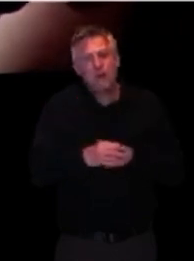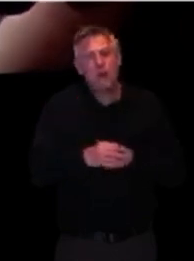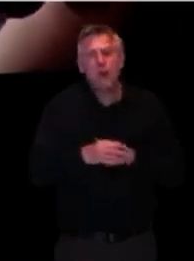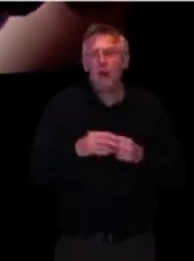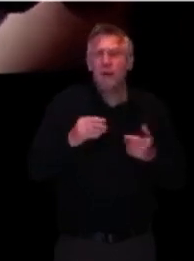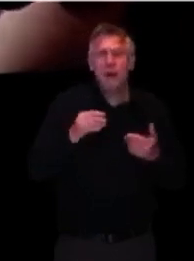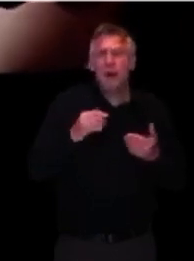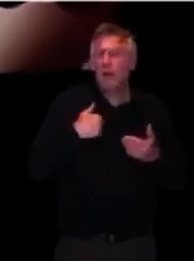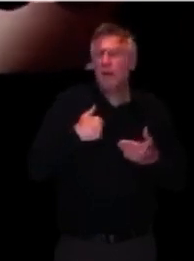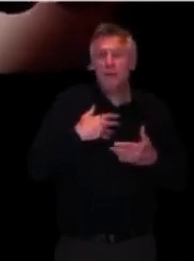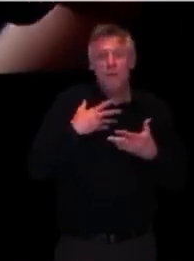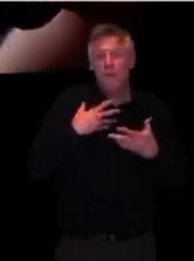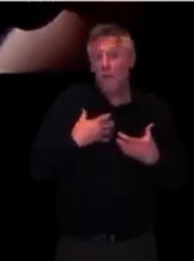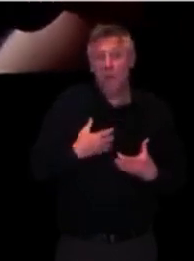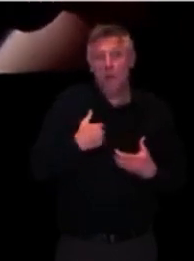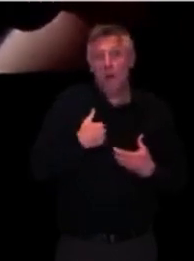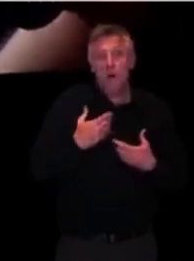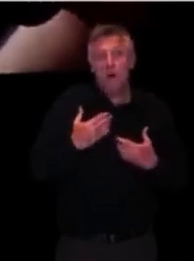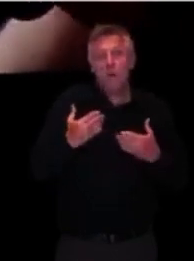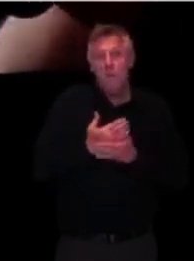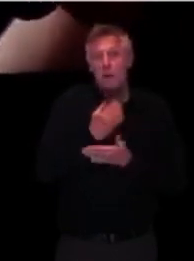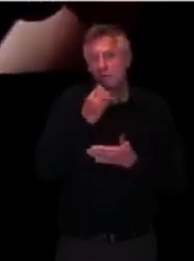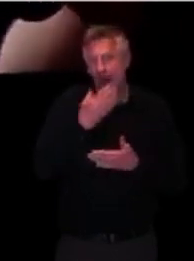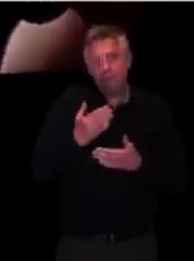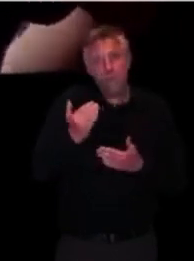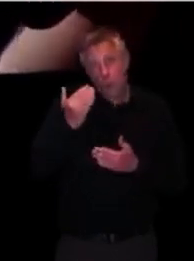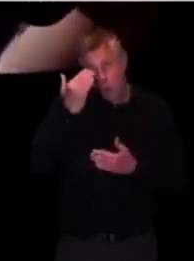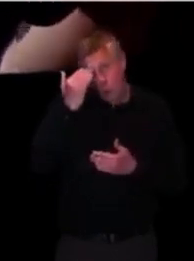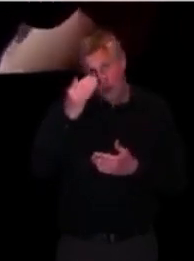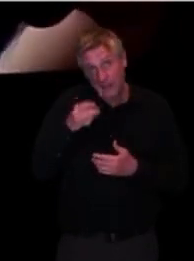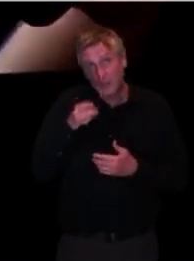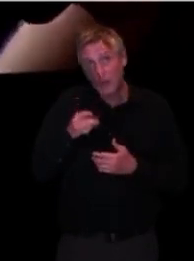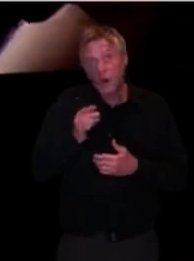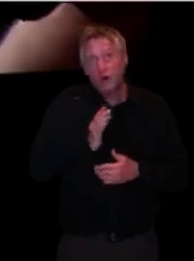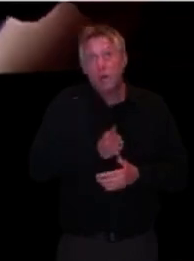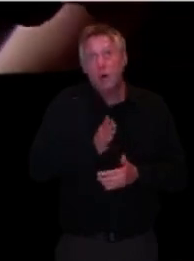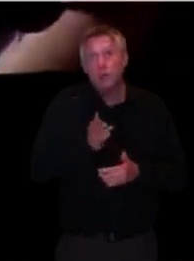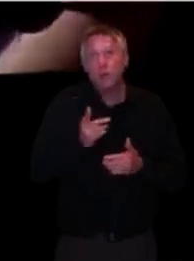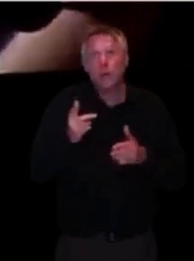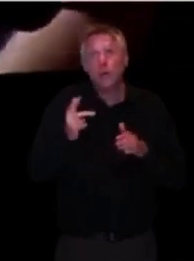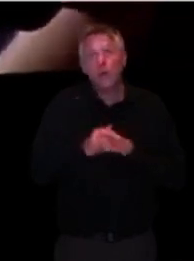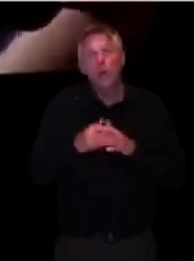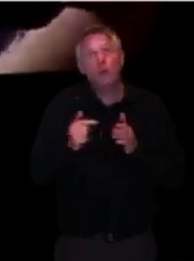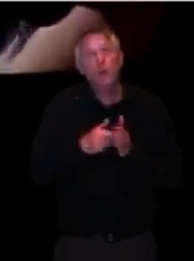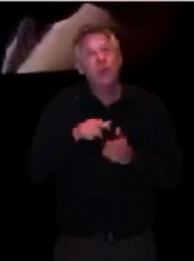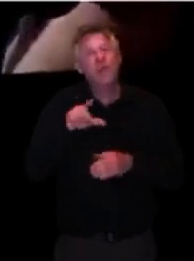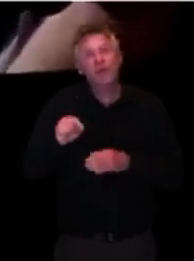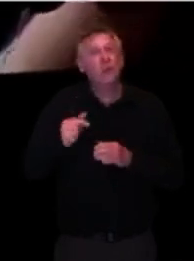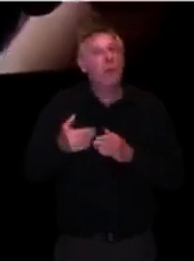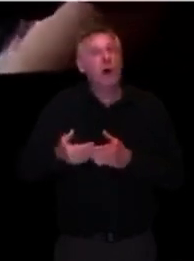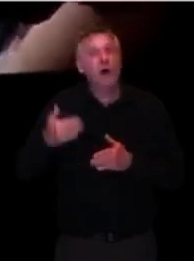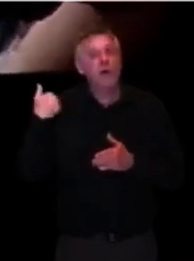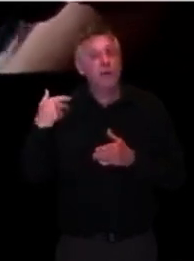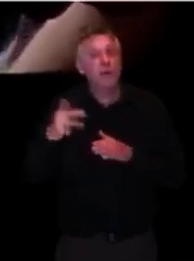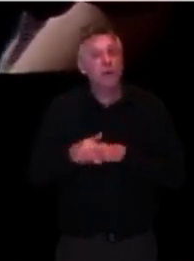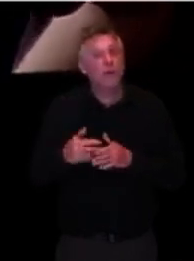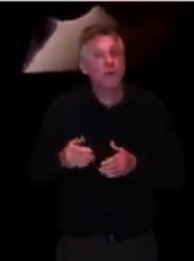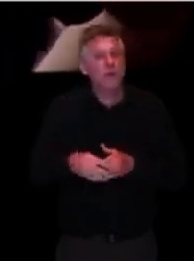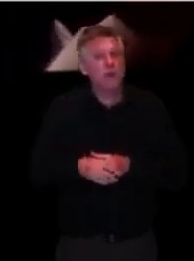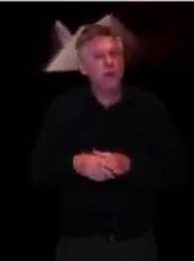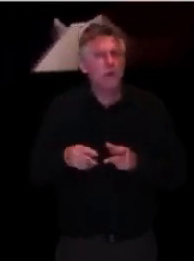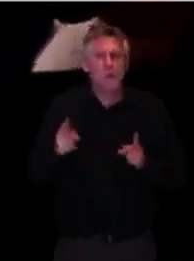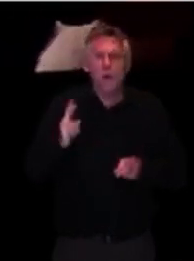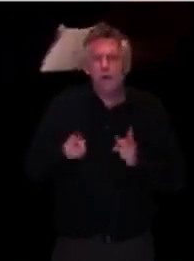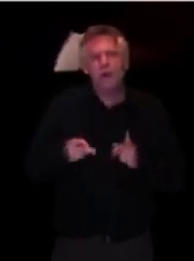les choses se passent bien commencez par reconnaître que Bordeaux n'a pas commencé en 2020 et et les choses peut-être